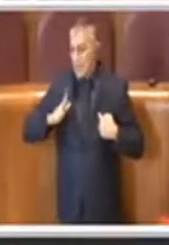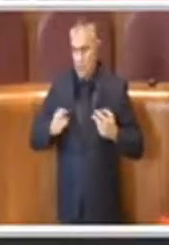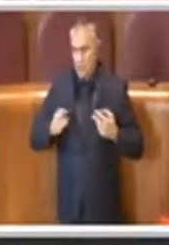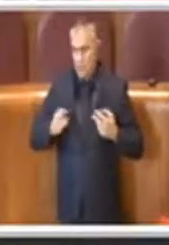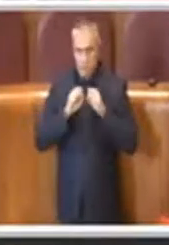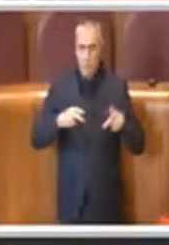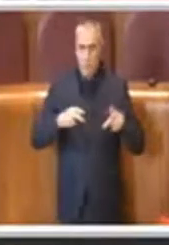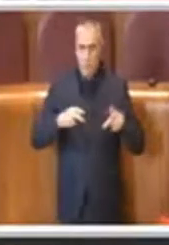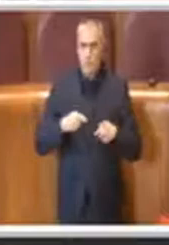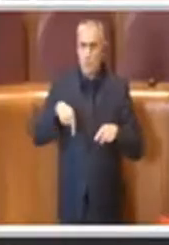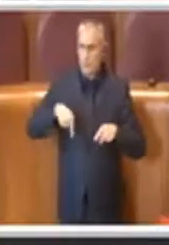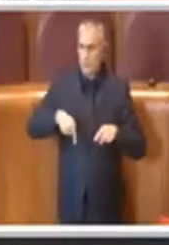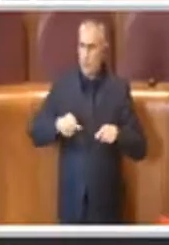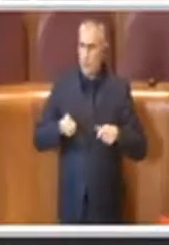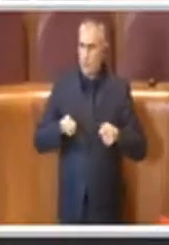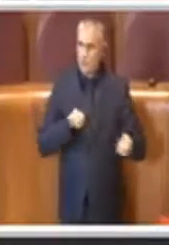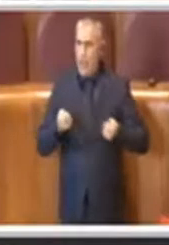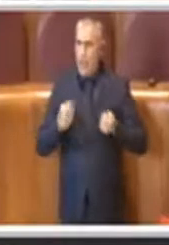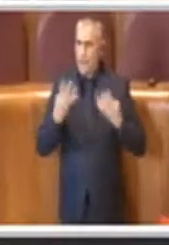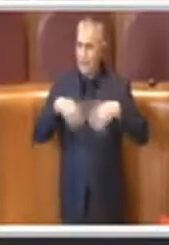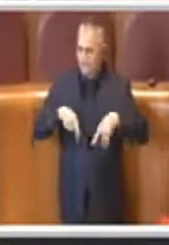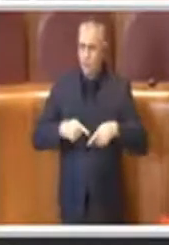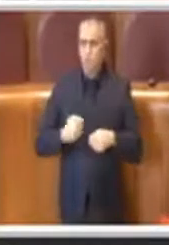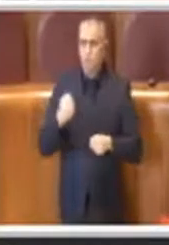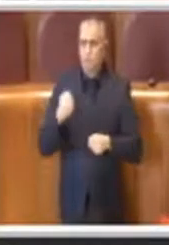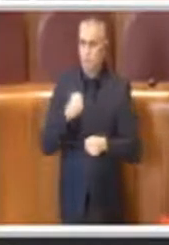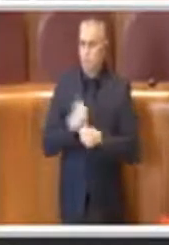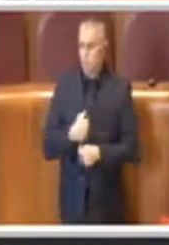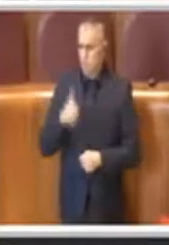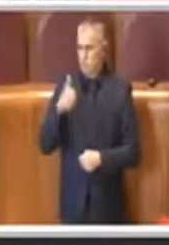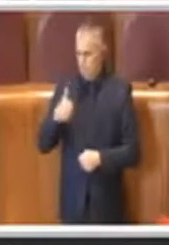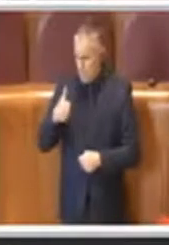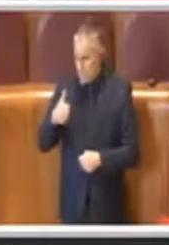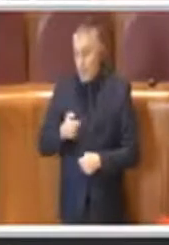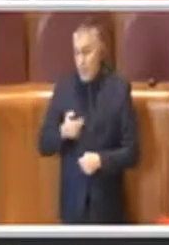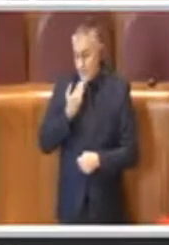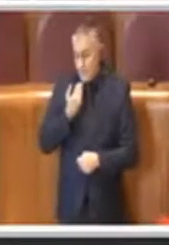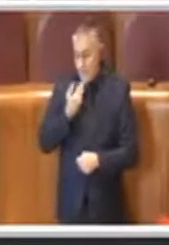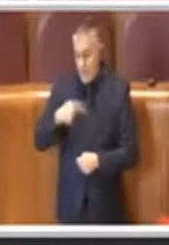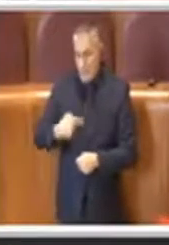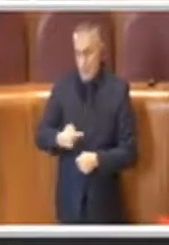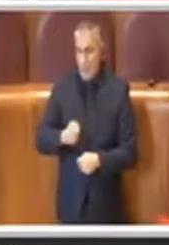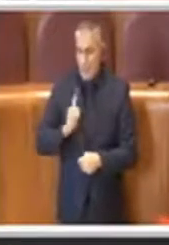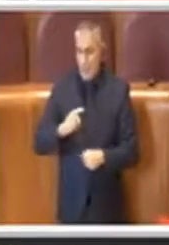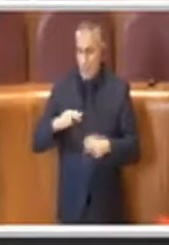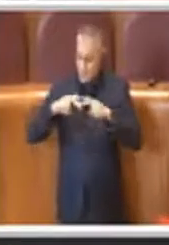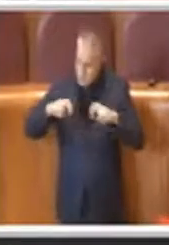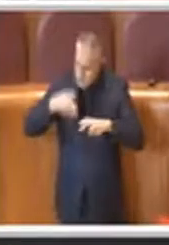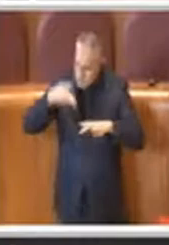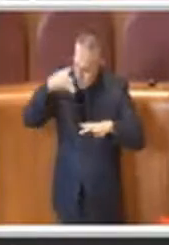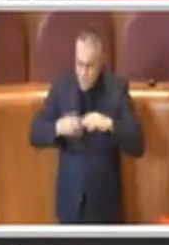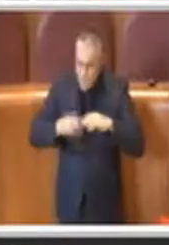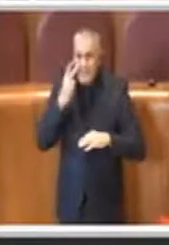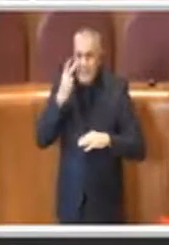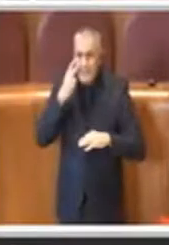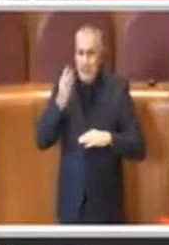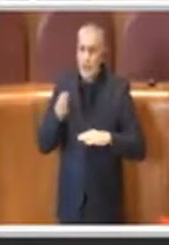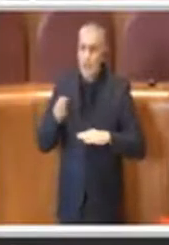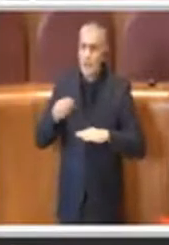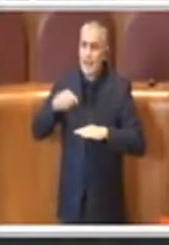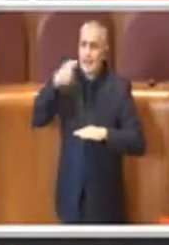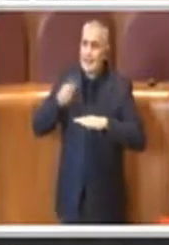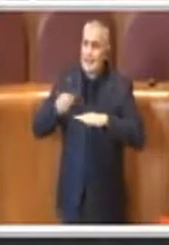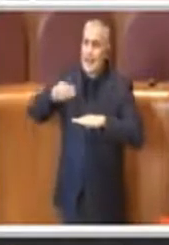sta facendo questa amministrazione, devo anche dire che bisogna approfondire laddove vi siano interessi maturati che